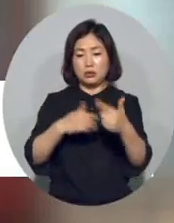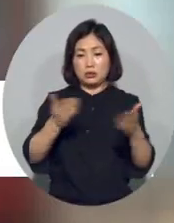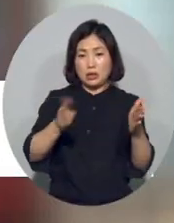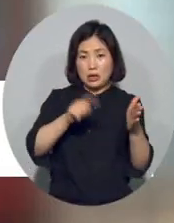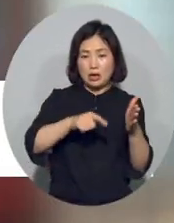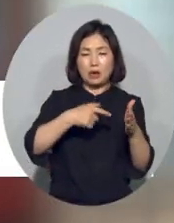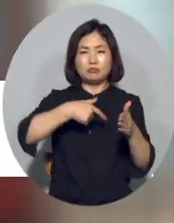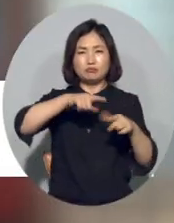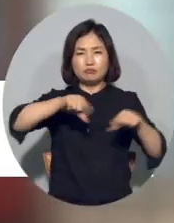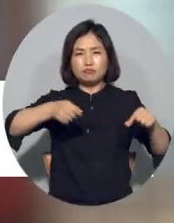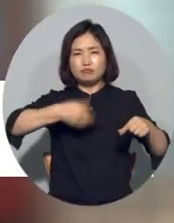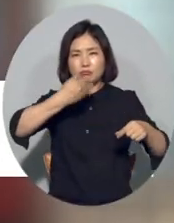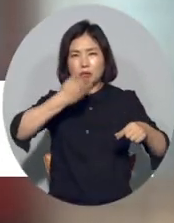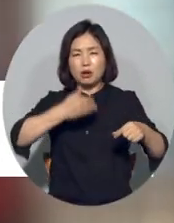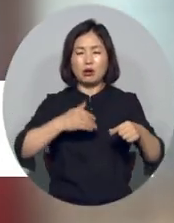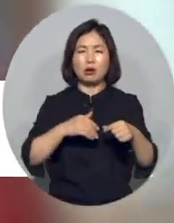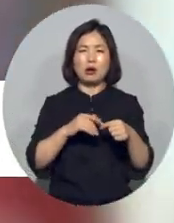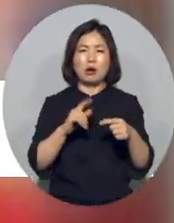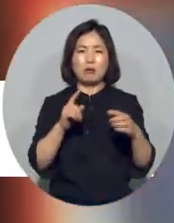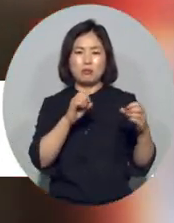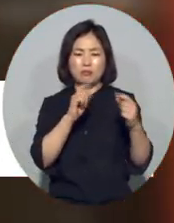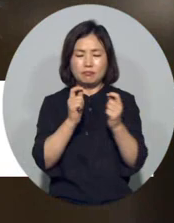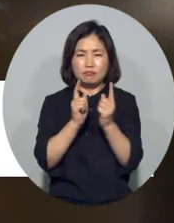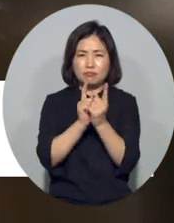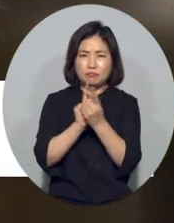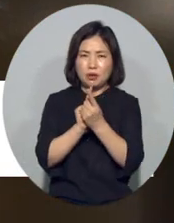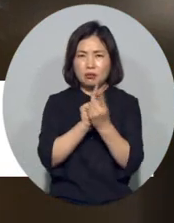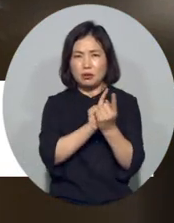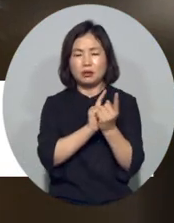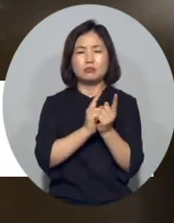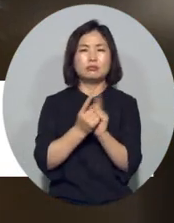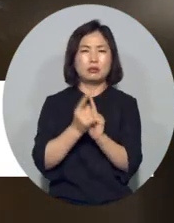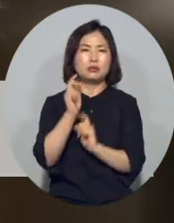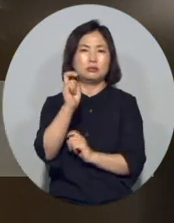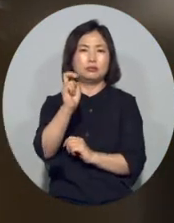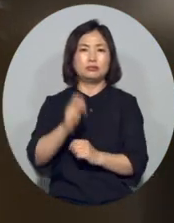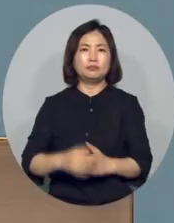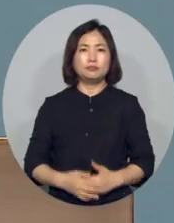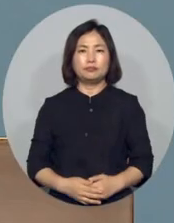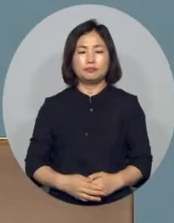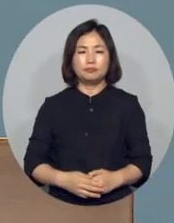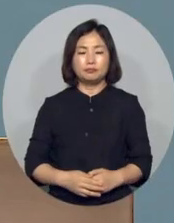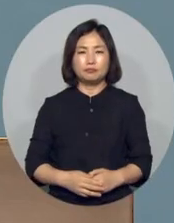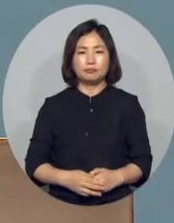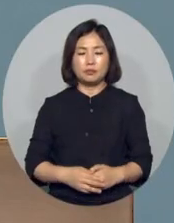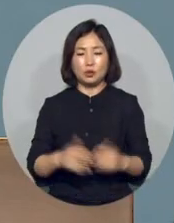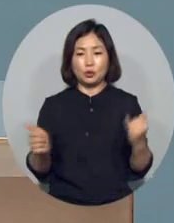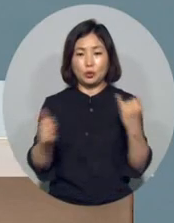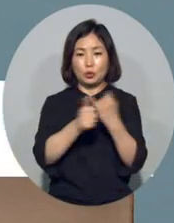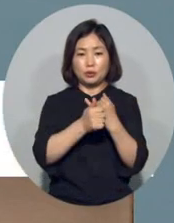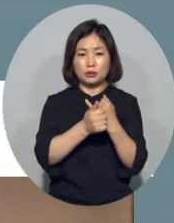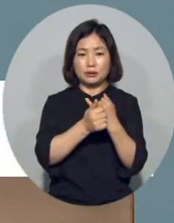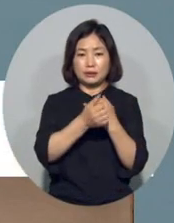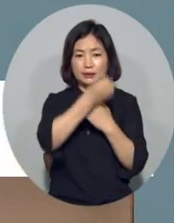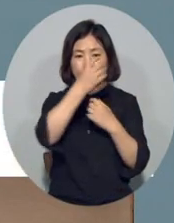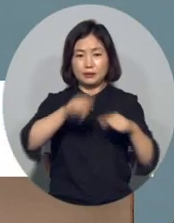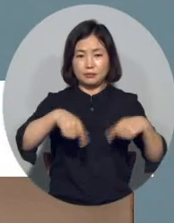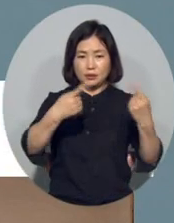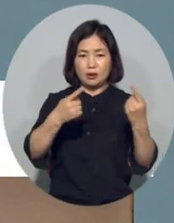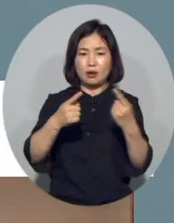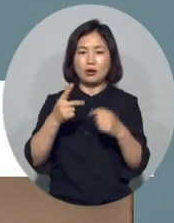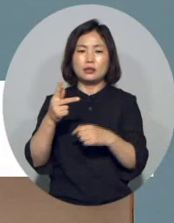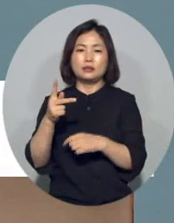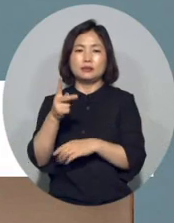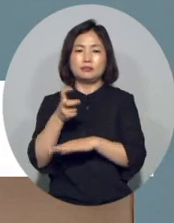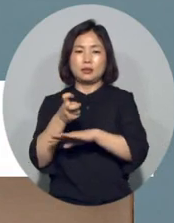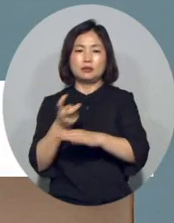실내에서 함께 음식을 먹으며 오랫동안 밀접 접촉한 것으로 파악되고 있습니다. 결혼식 참석을 위한 임차